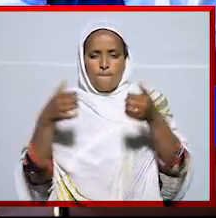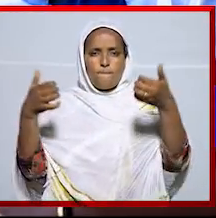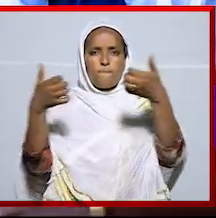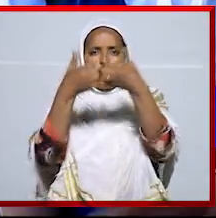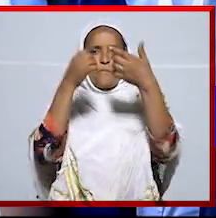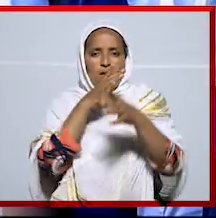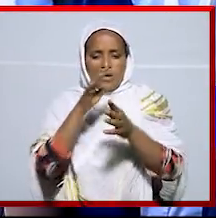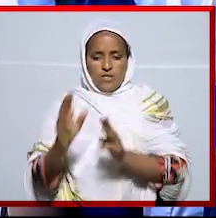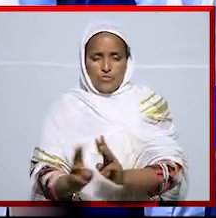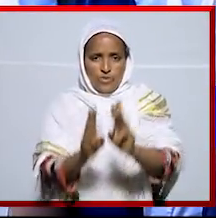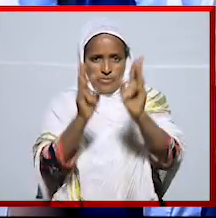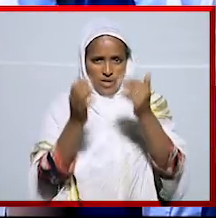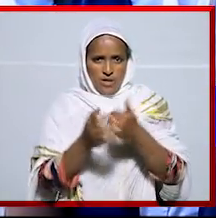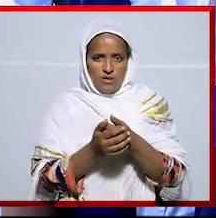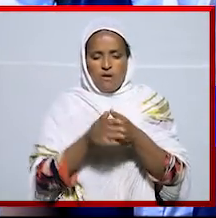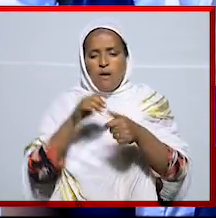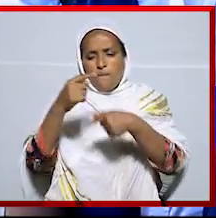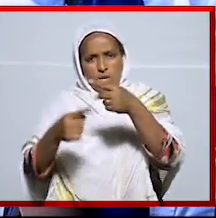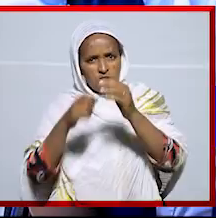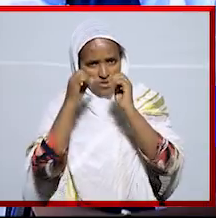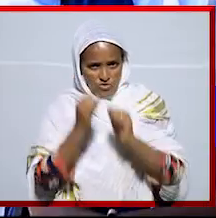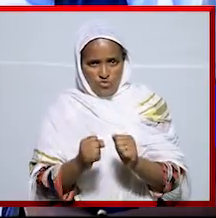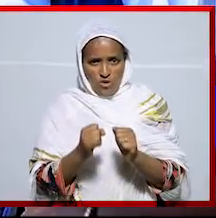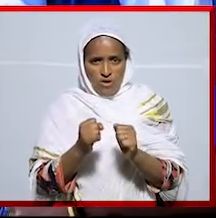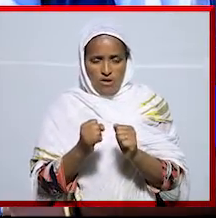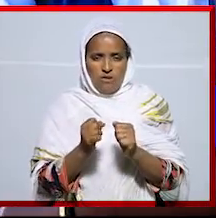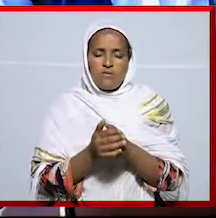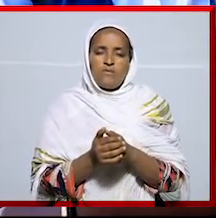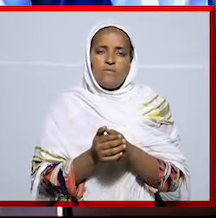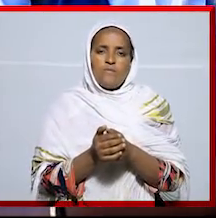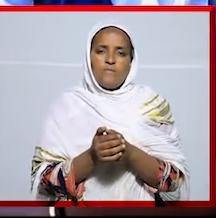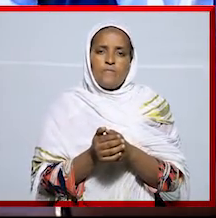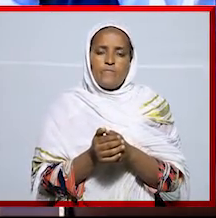ጋር በማይጋጭበት መንገድ ማስኬድ ይችላል